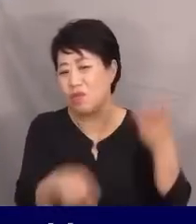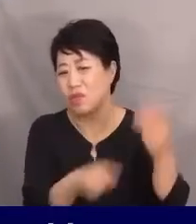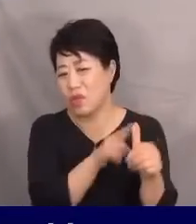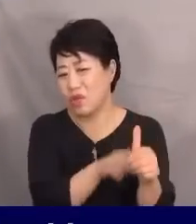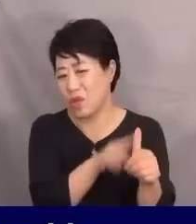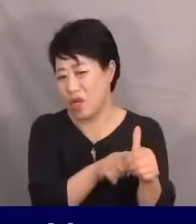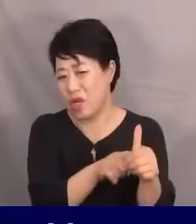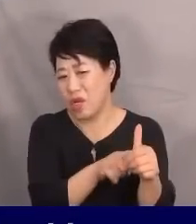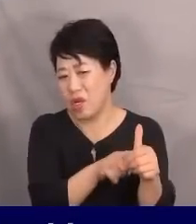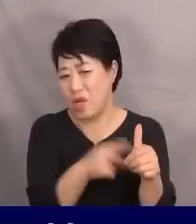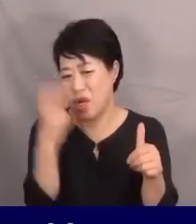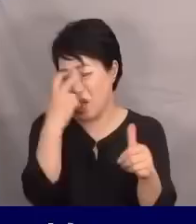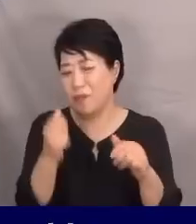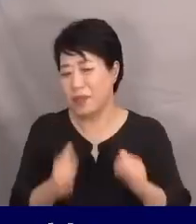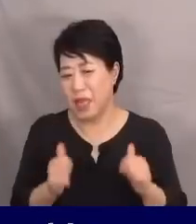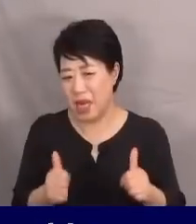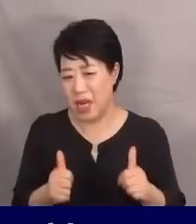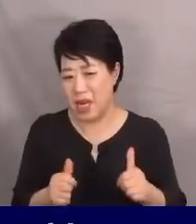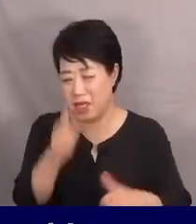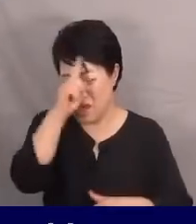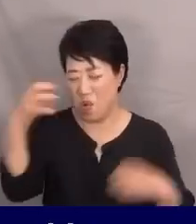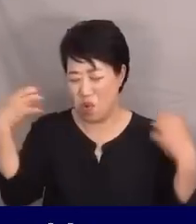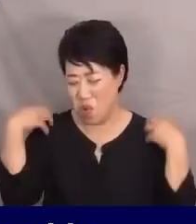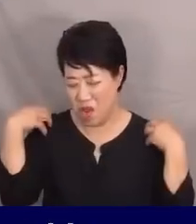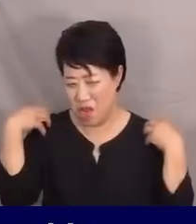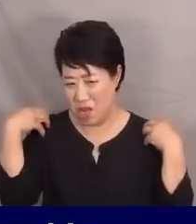정권이 탄생하였습니다.